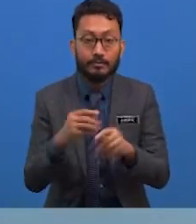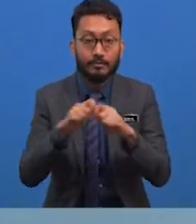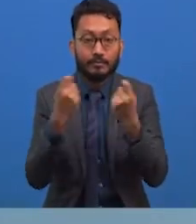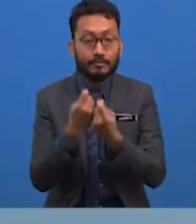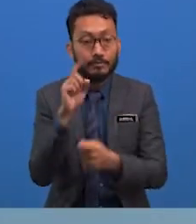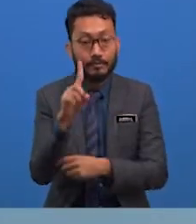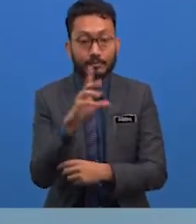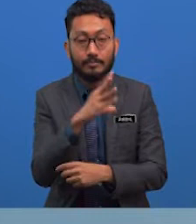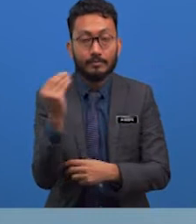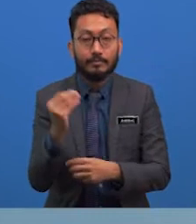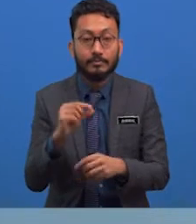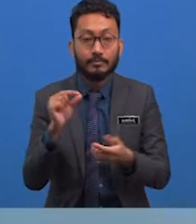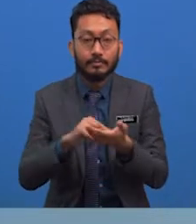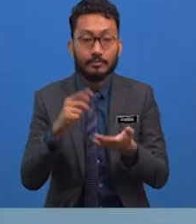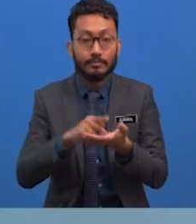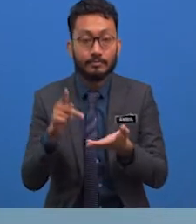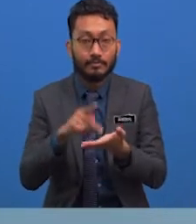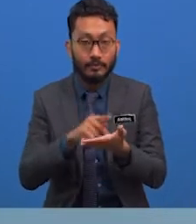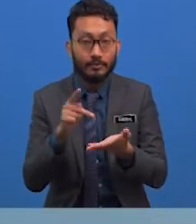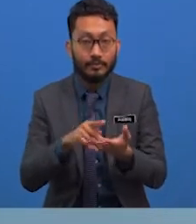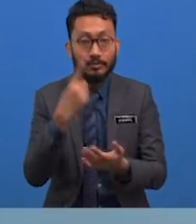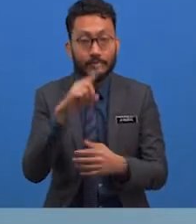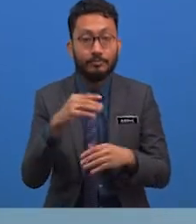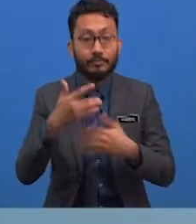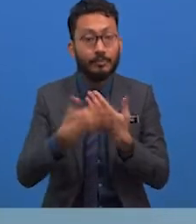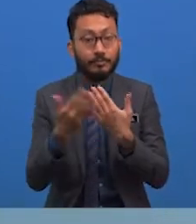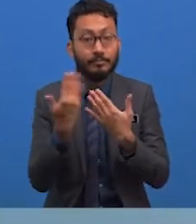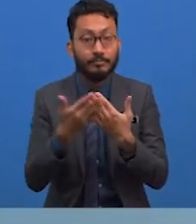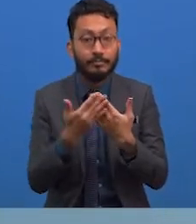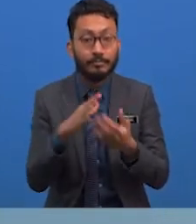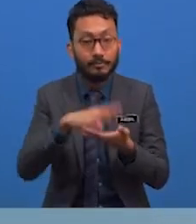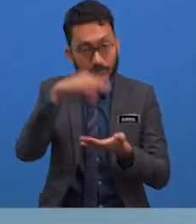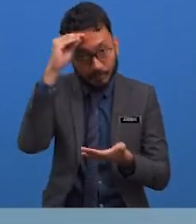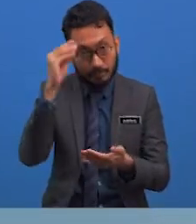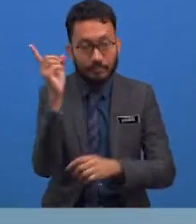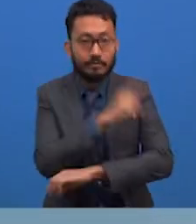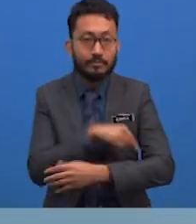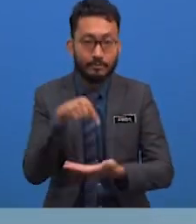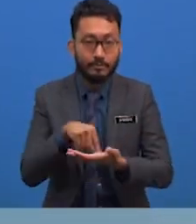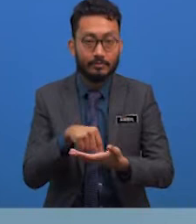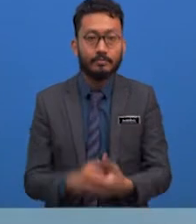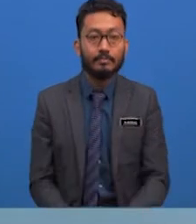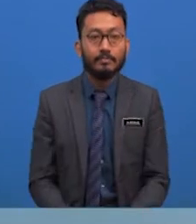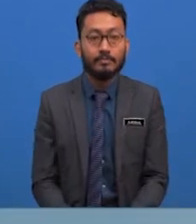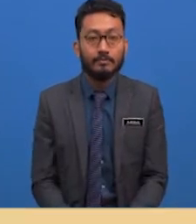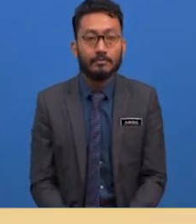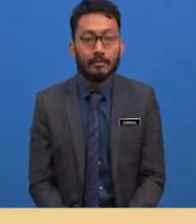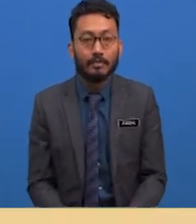tingkatan 1 dan kalkulator bagi memudahkan sesi pembelajaran pada hari